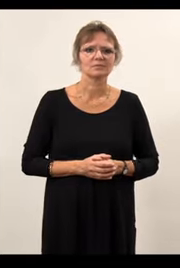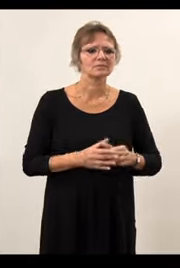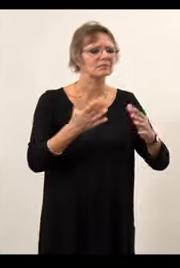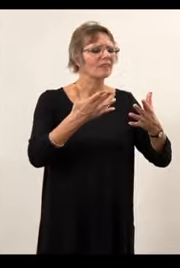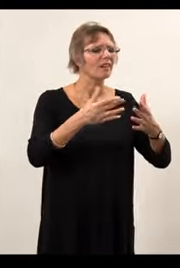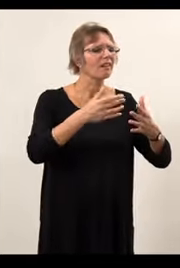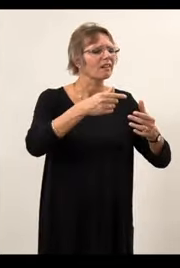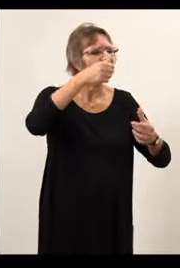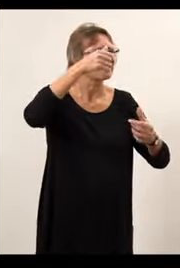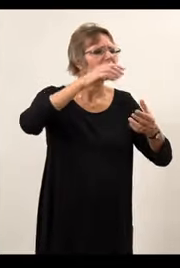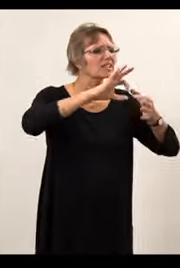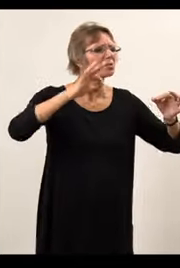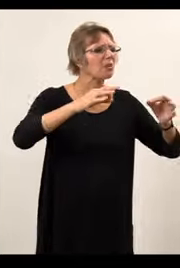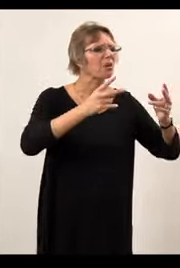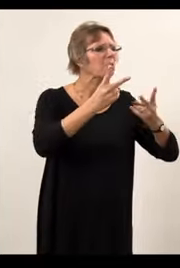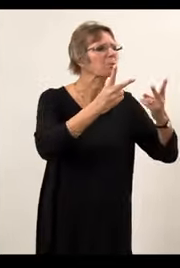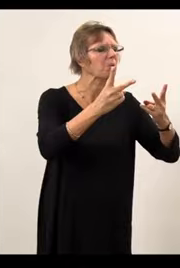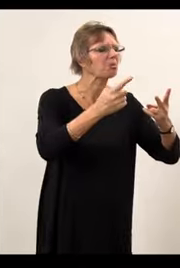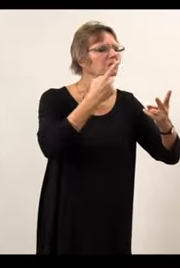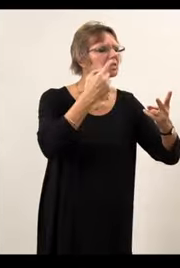C'était quoi cette histoire d'autoroute?